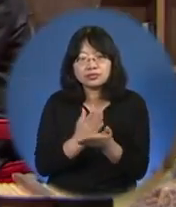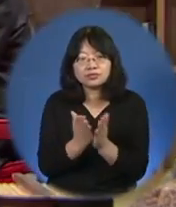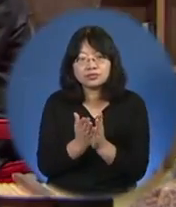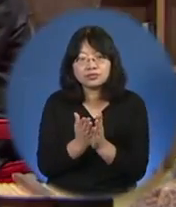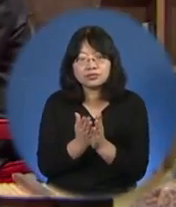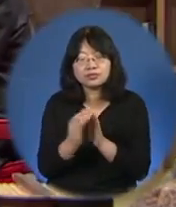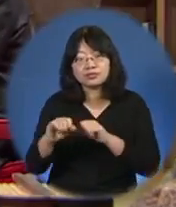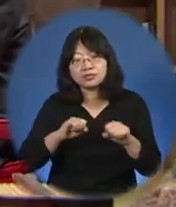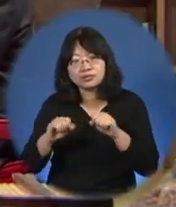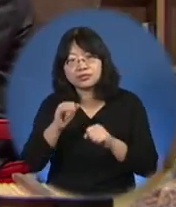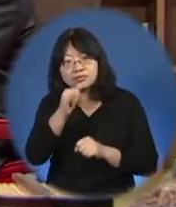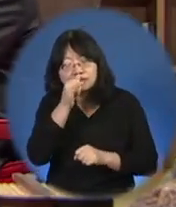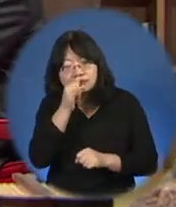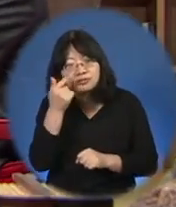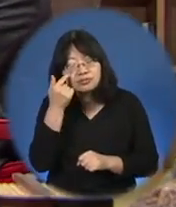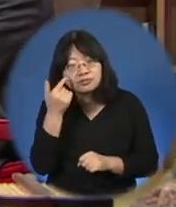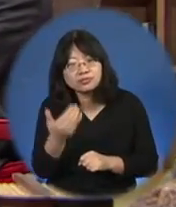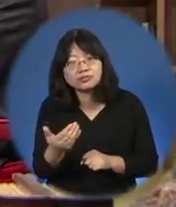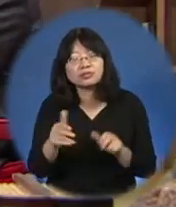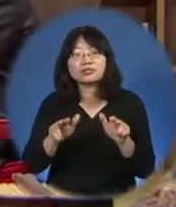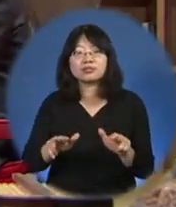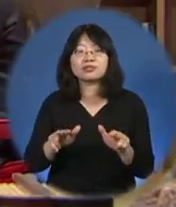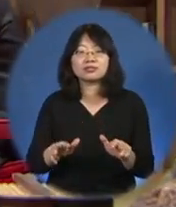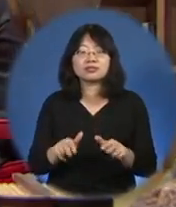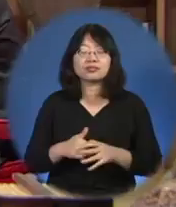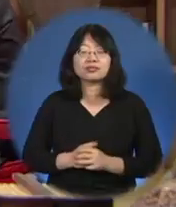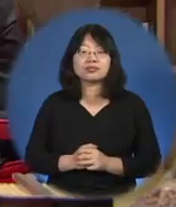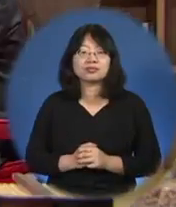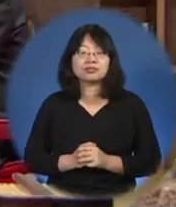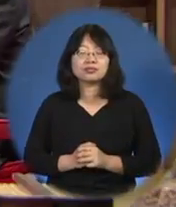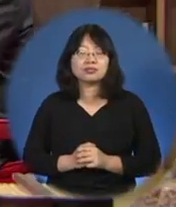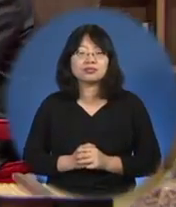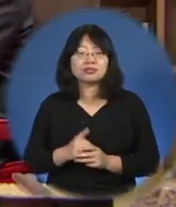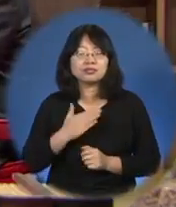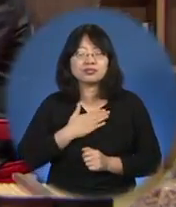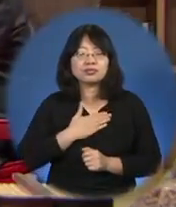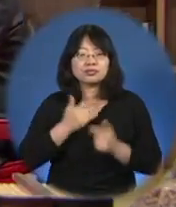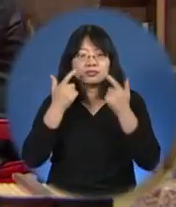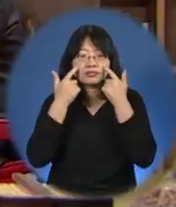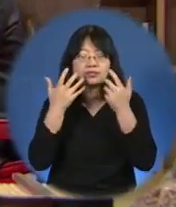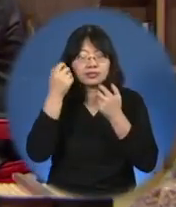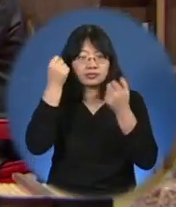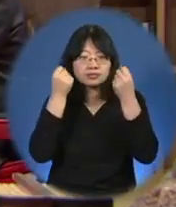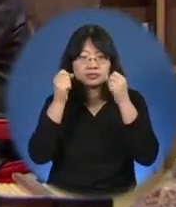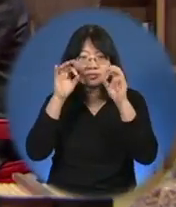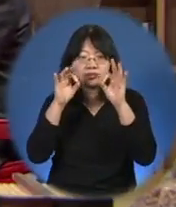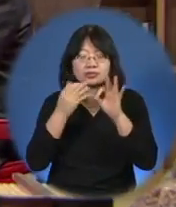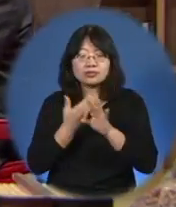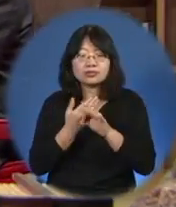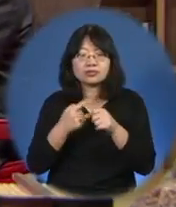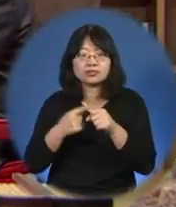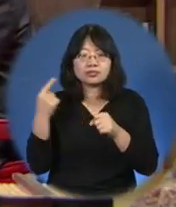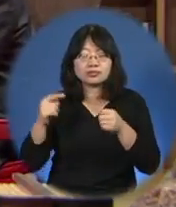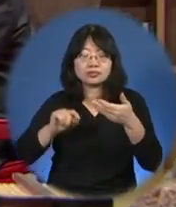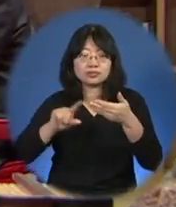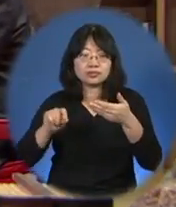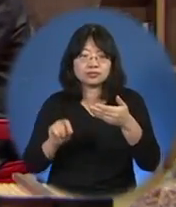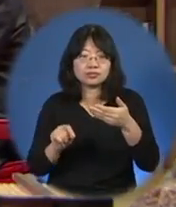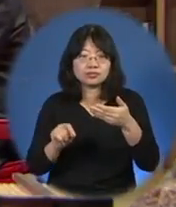한 겁니까? 좀 소개해 주세요. 이제 그 제가 정확히 기억하기로는 작년 9월